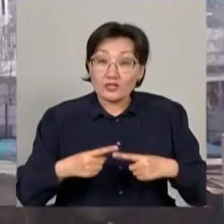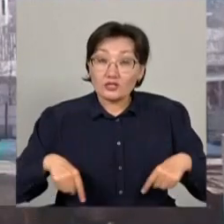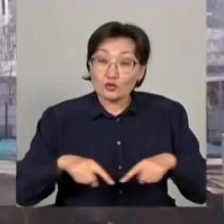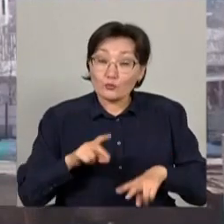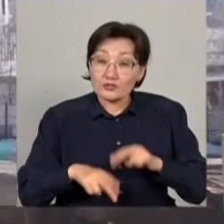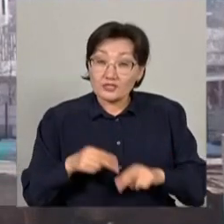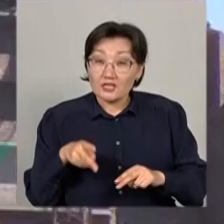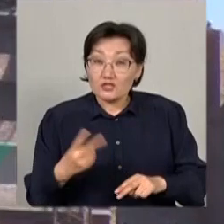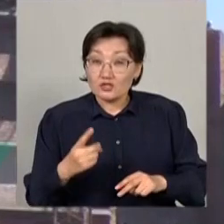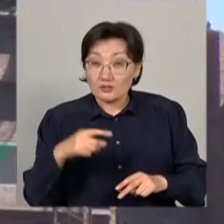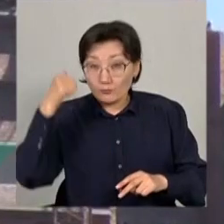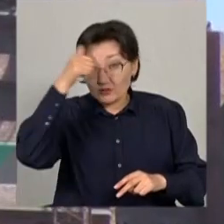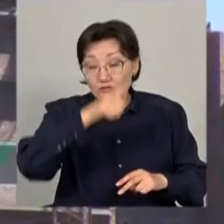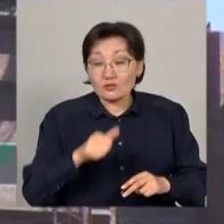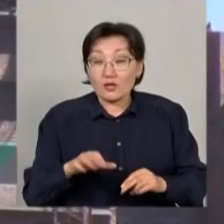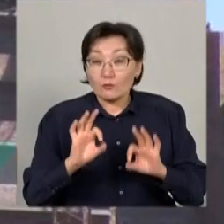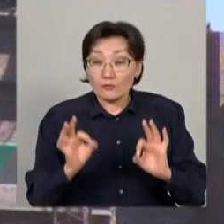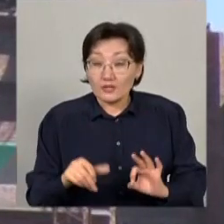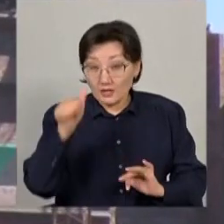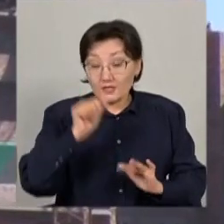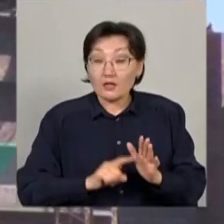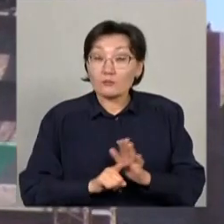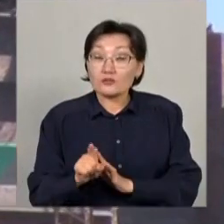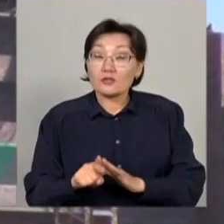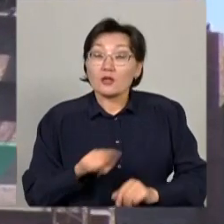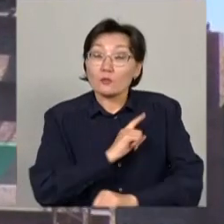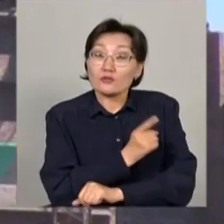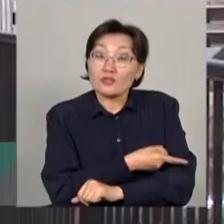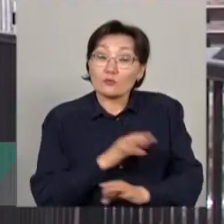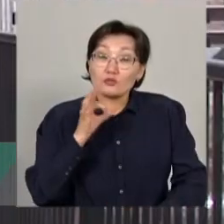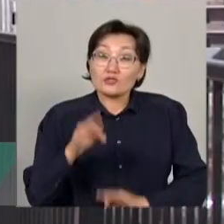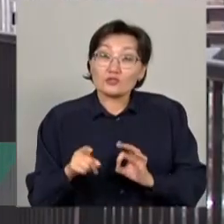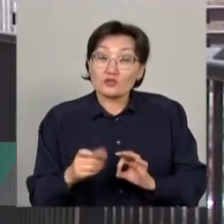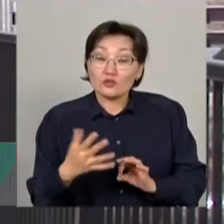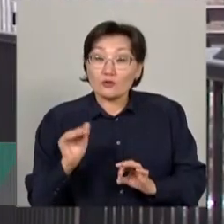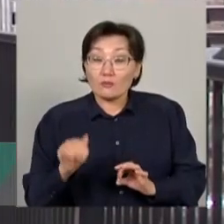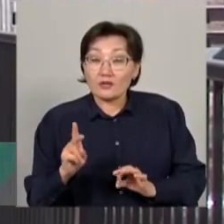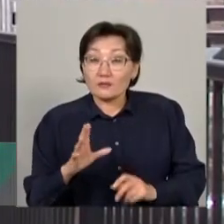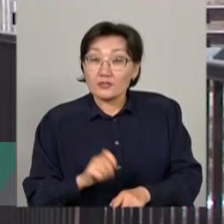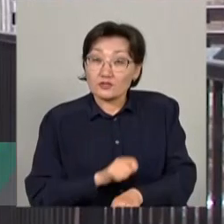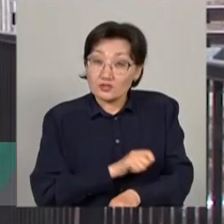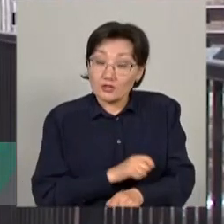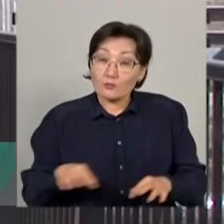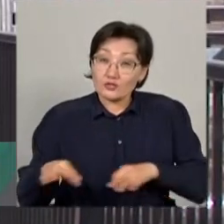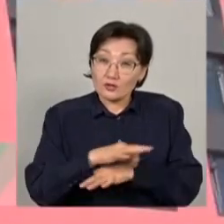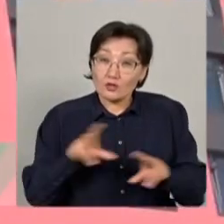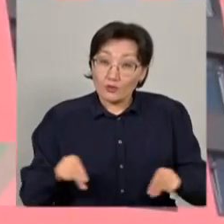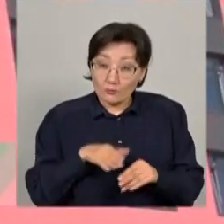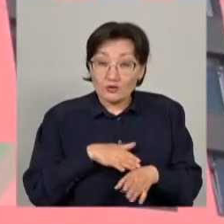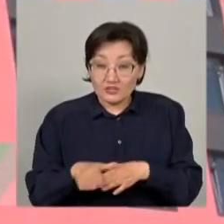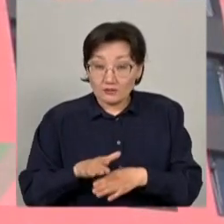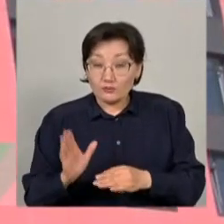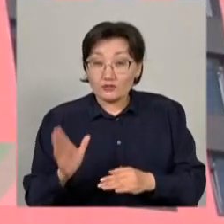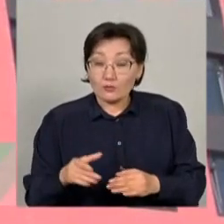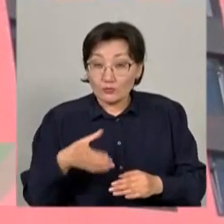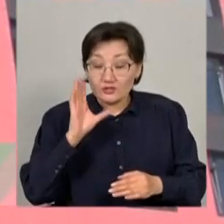құрылысы 2021 жылдың күзінде басталыпты. Қуаттылығы тәулігіне 105 мың текше метр. Жоба сәтімен жүзеге асса,